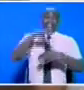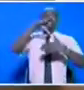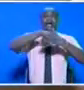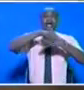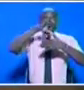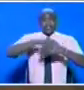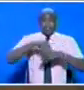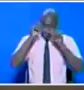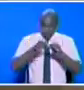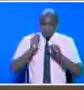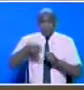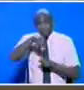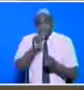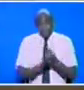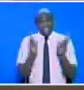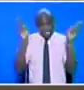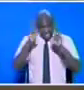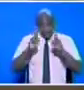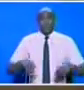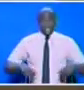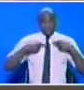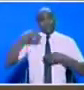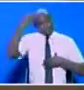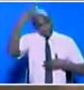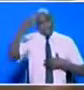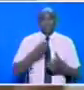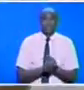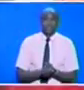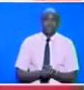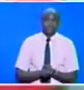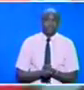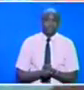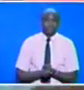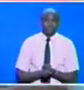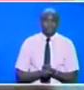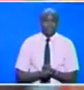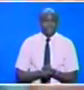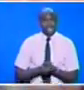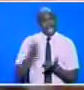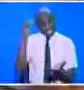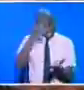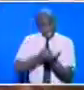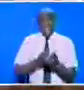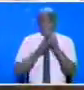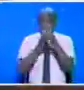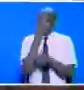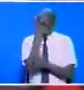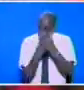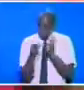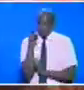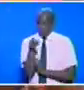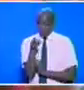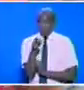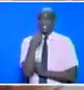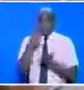ili tuwatayarishe katika maisha yao ya kufanya kazi. Kwa mara nyingine tena, viongozi hao wawili